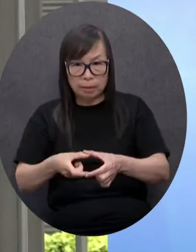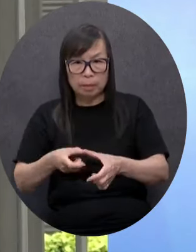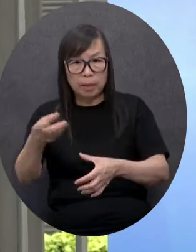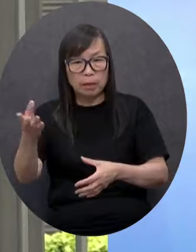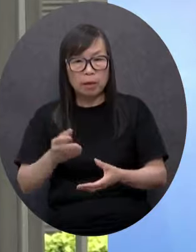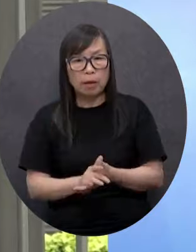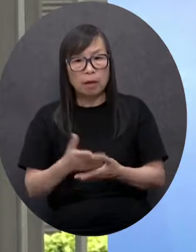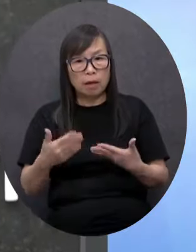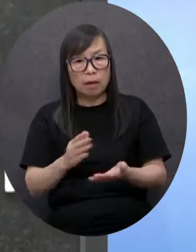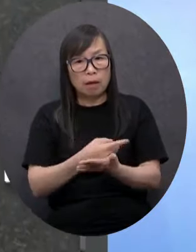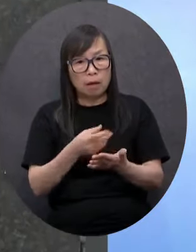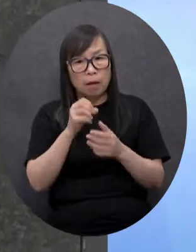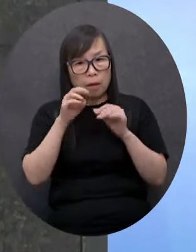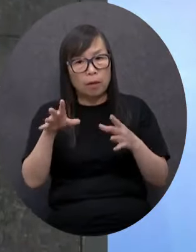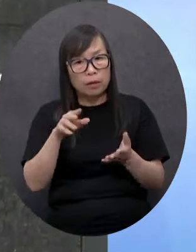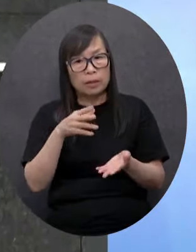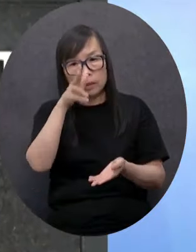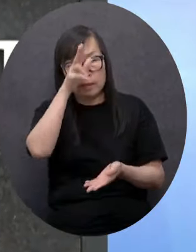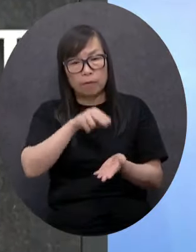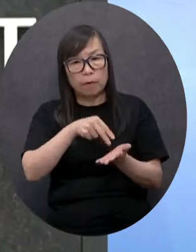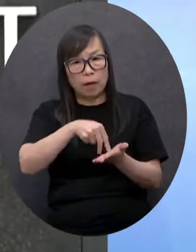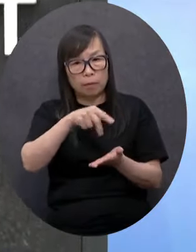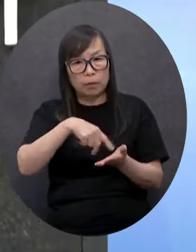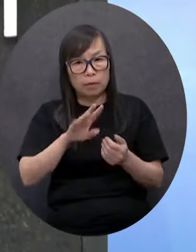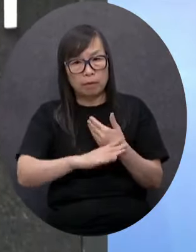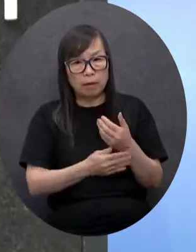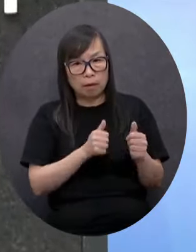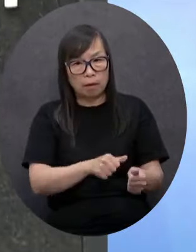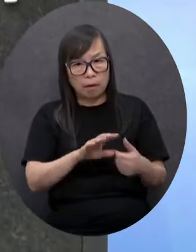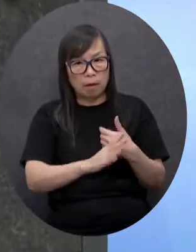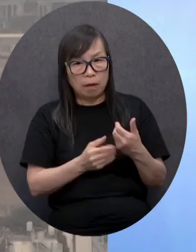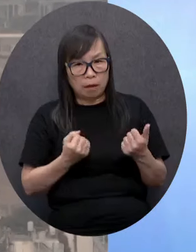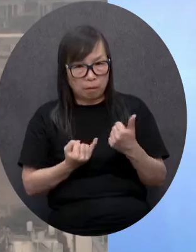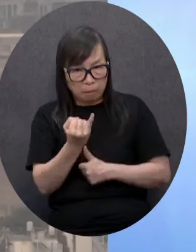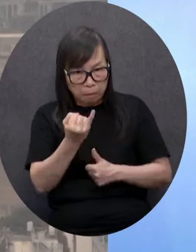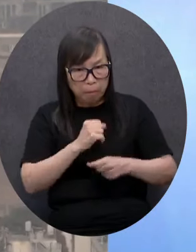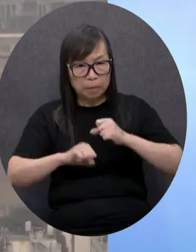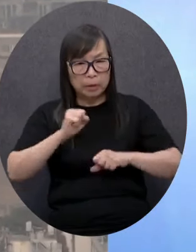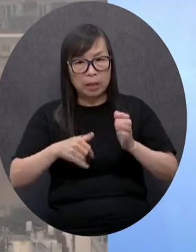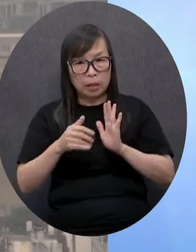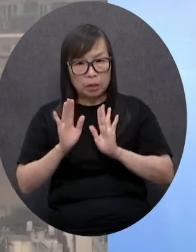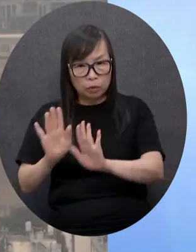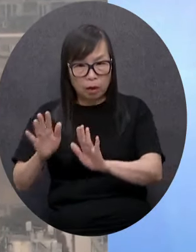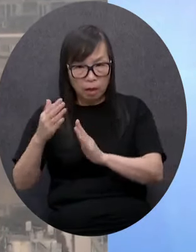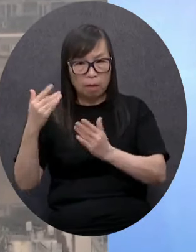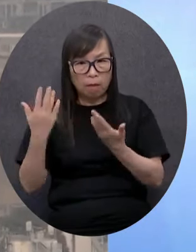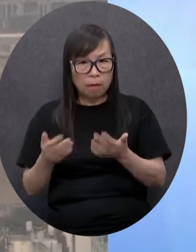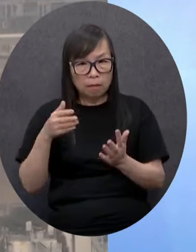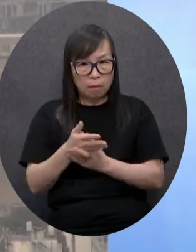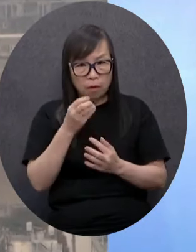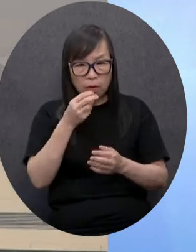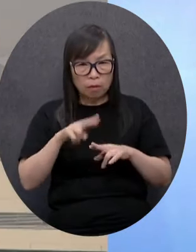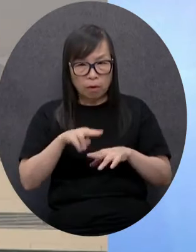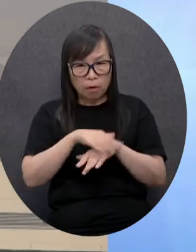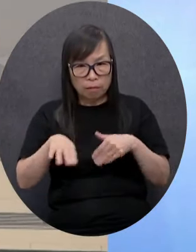次的措施相信是要宣示政府的立場，會依法向違法者採取行動，亦都阻嚇將來可能干犯香港國安法的